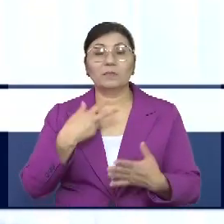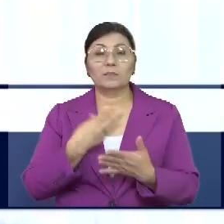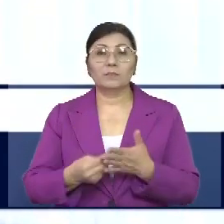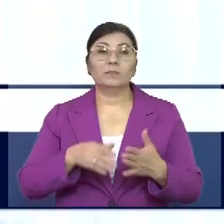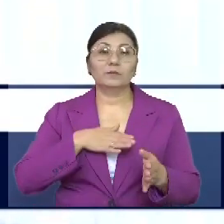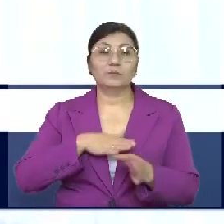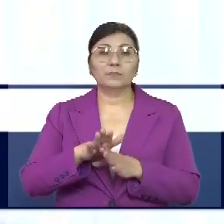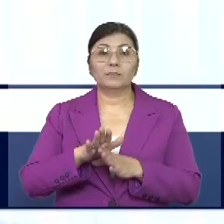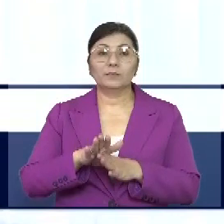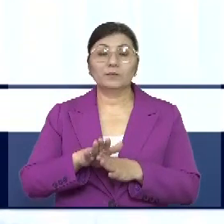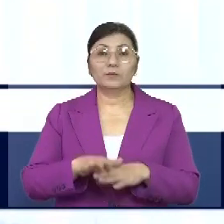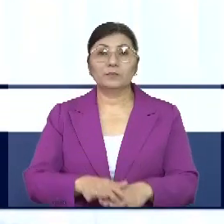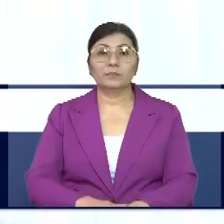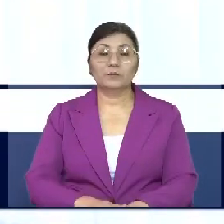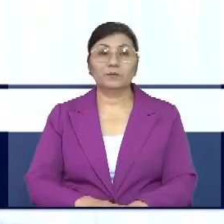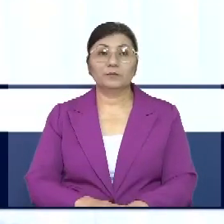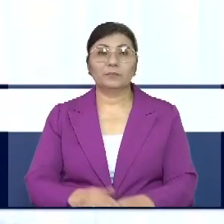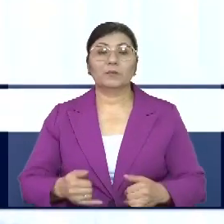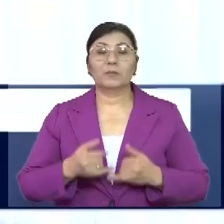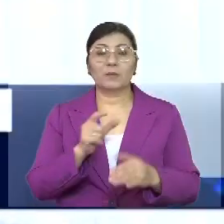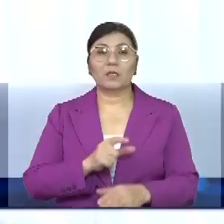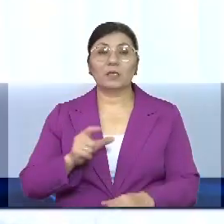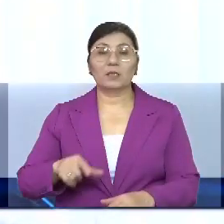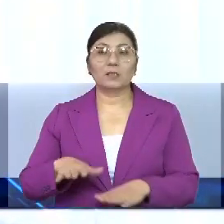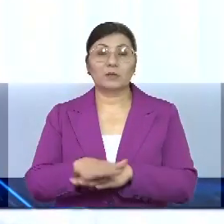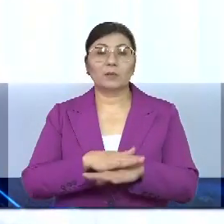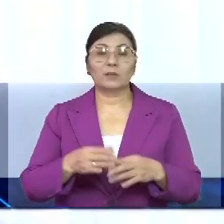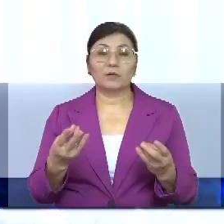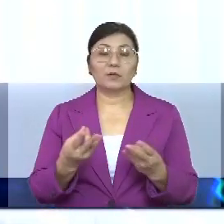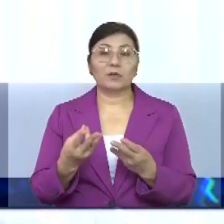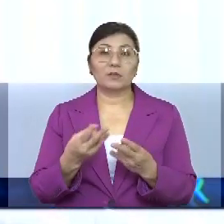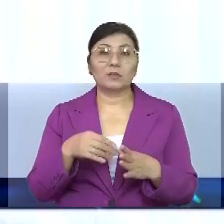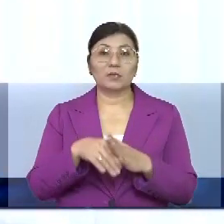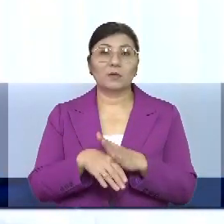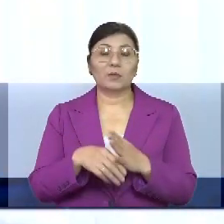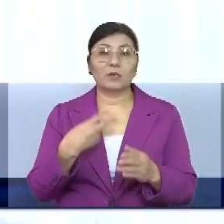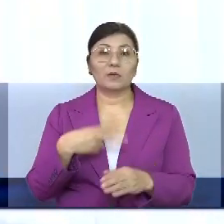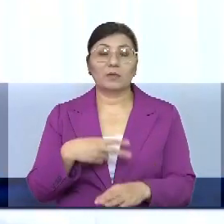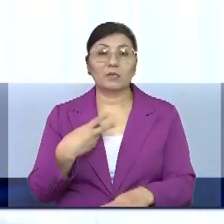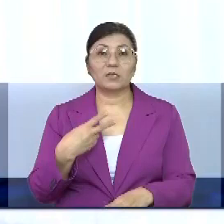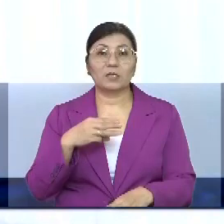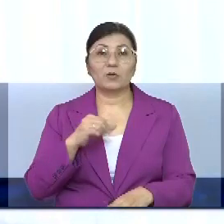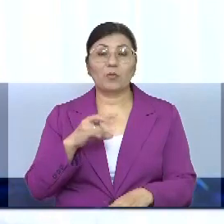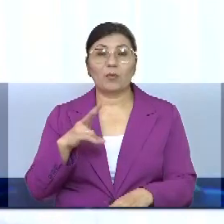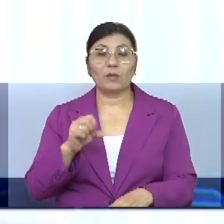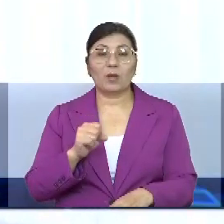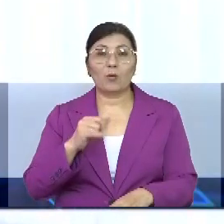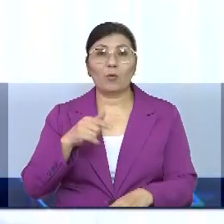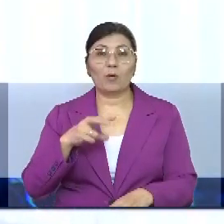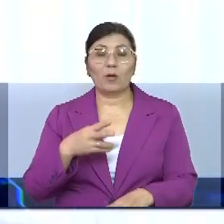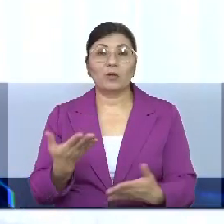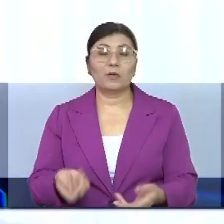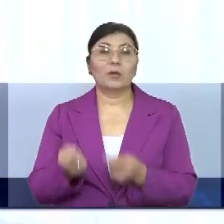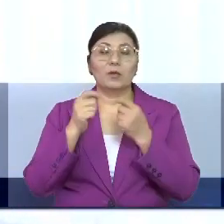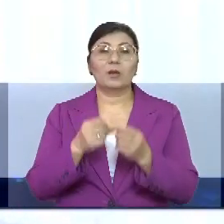полностью полным объёме для населения из необходимых 22 тонн угля на сегодня поставлены